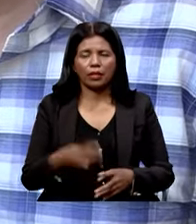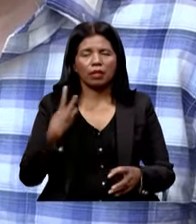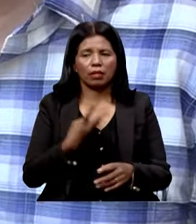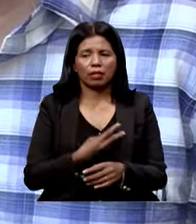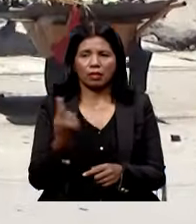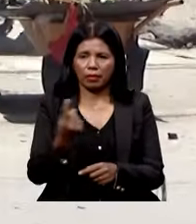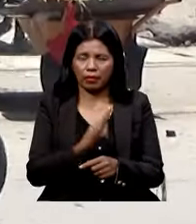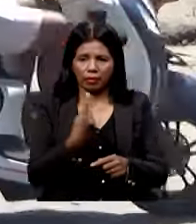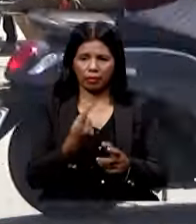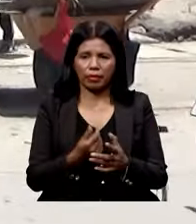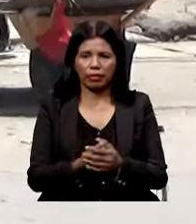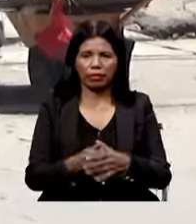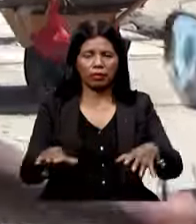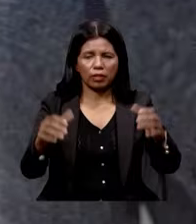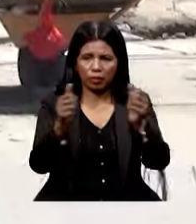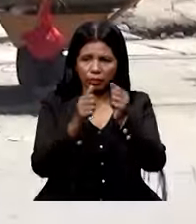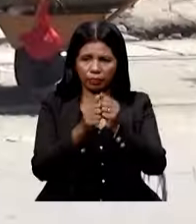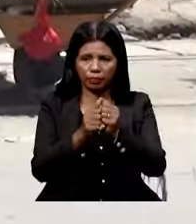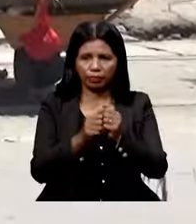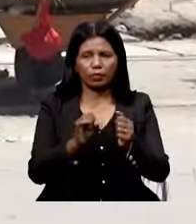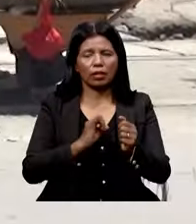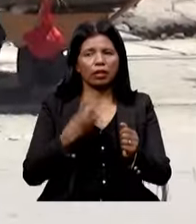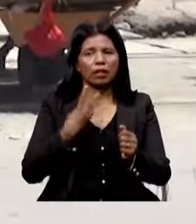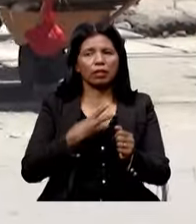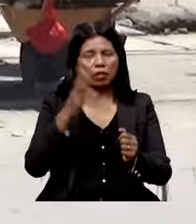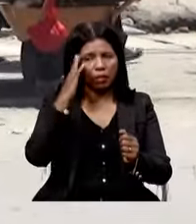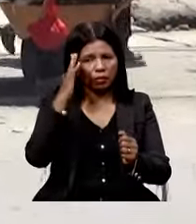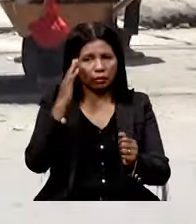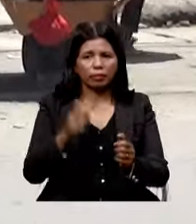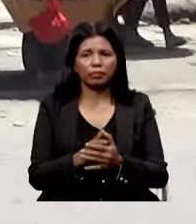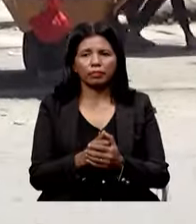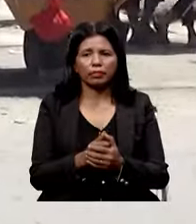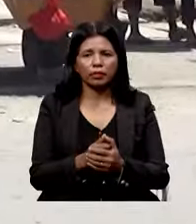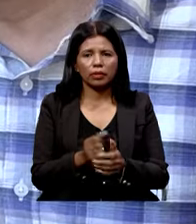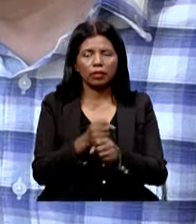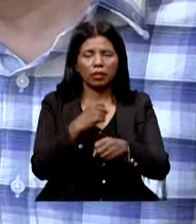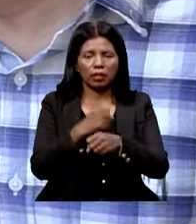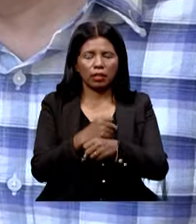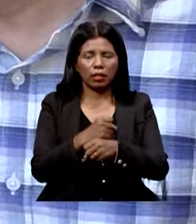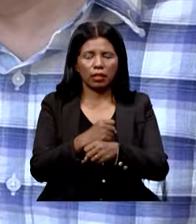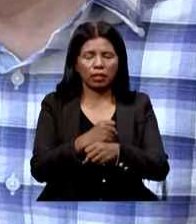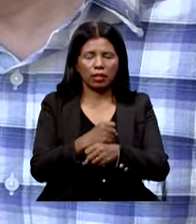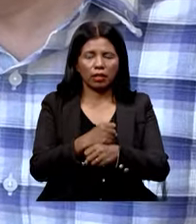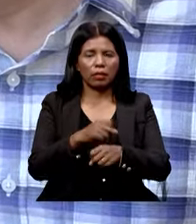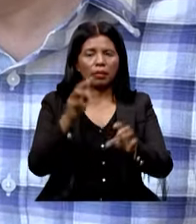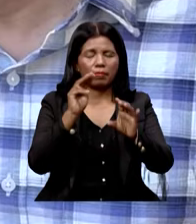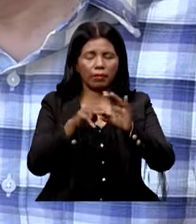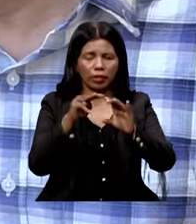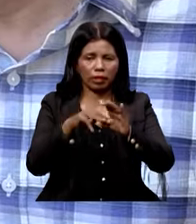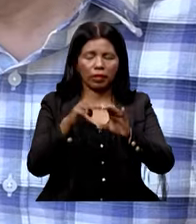nafating kopera malu anu indi yang atu realiza mos bazar baratu nebe ita sialo kore nga saung